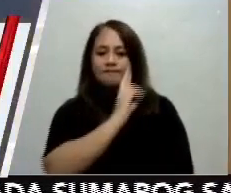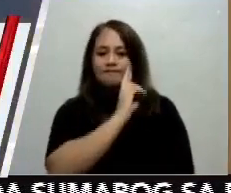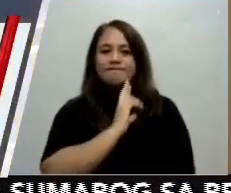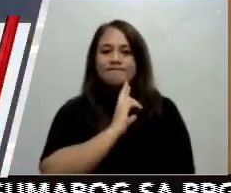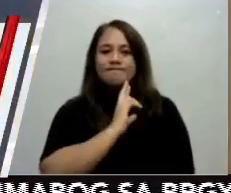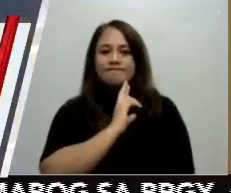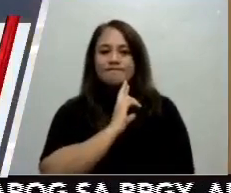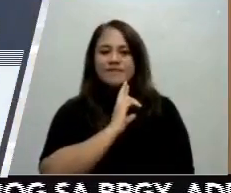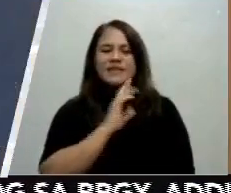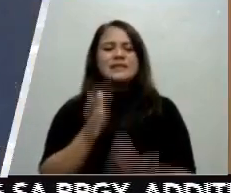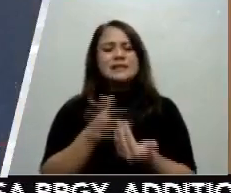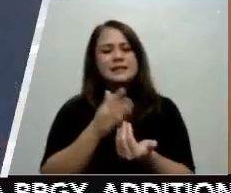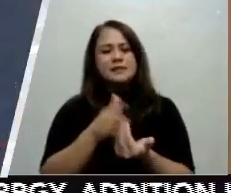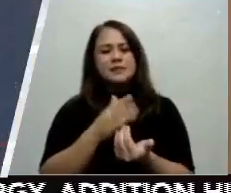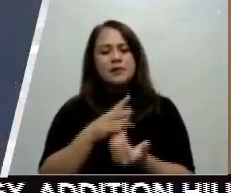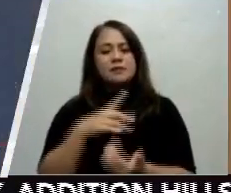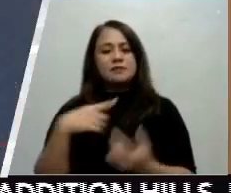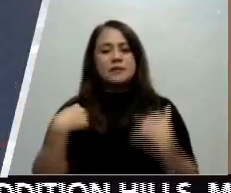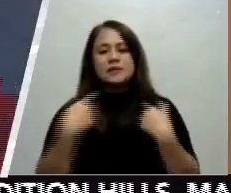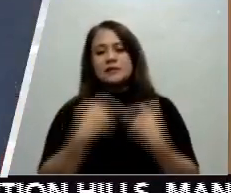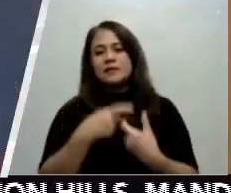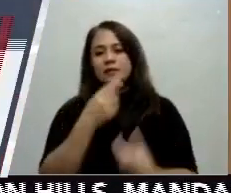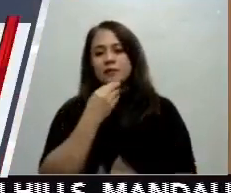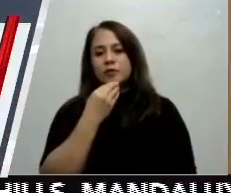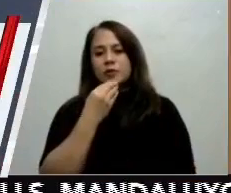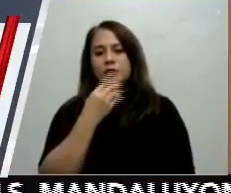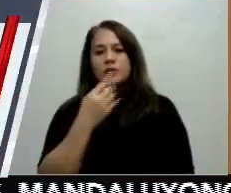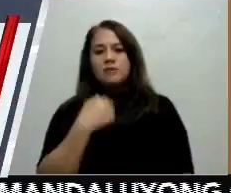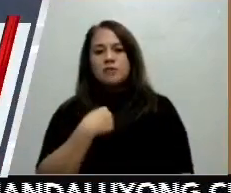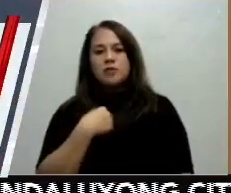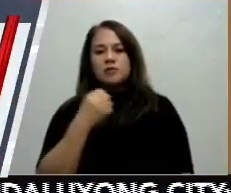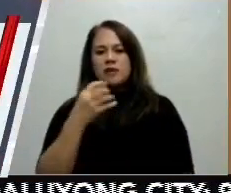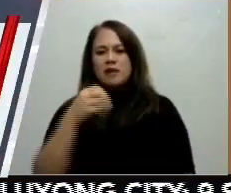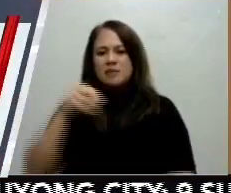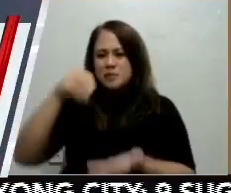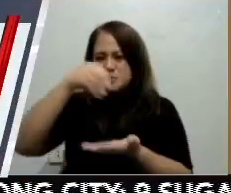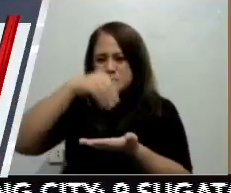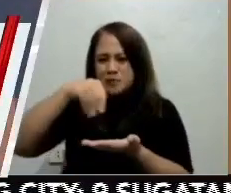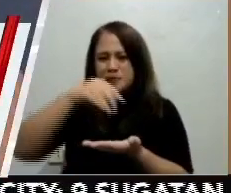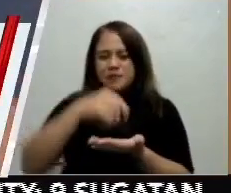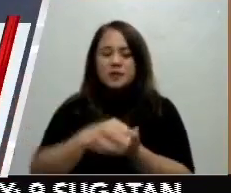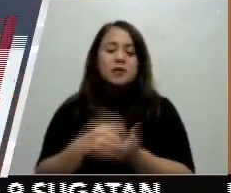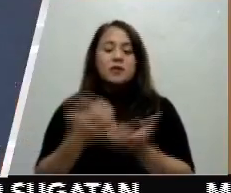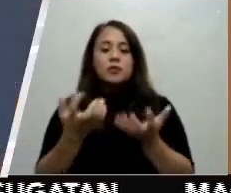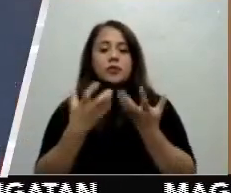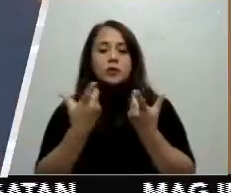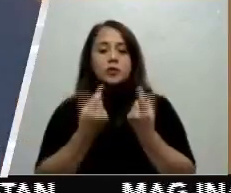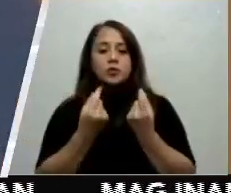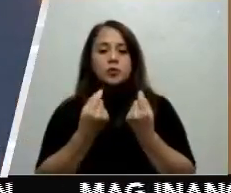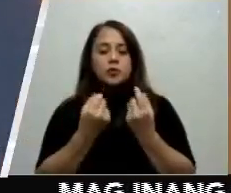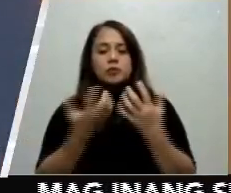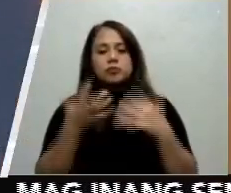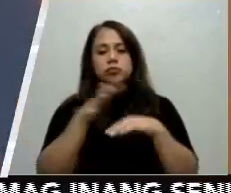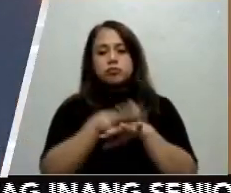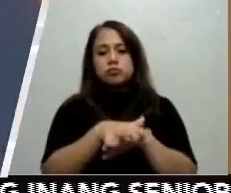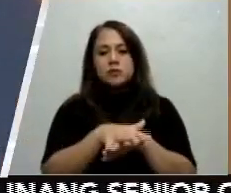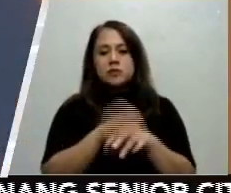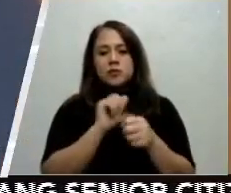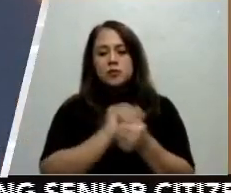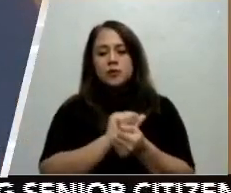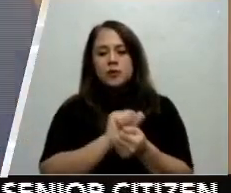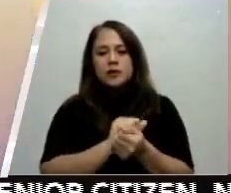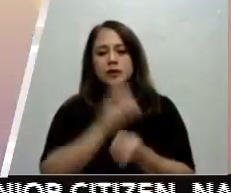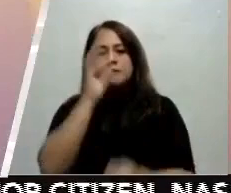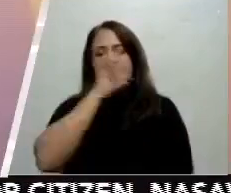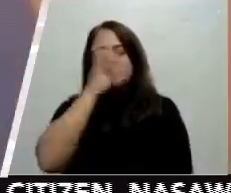simple. Mexican food, more on masilantro, ganyan. Yun, ginawa namin, in-incorporate namin, pinasok din namin yung Filipino,